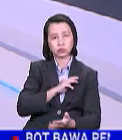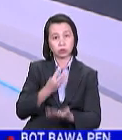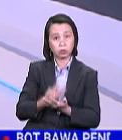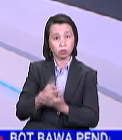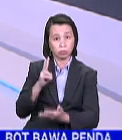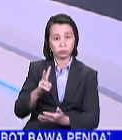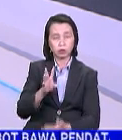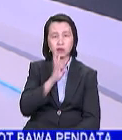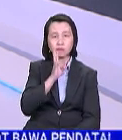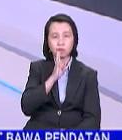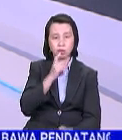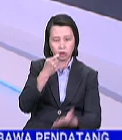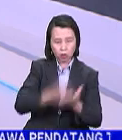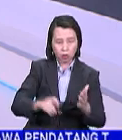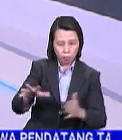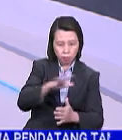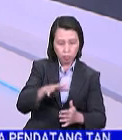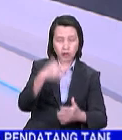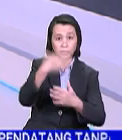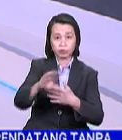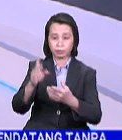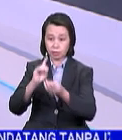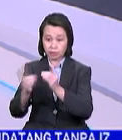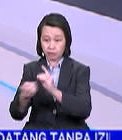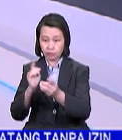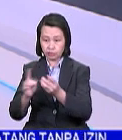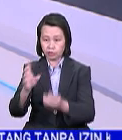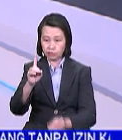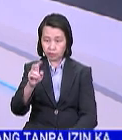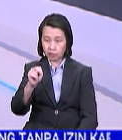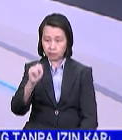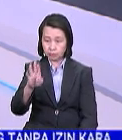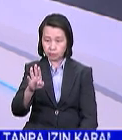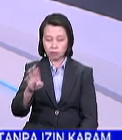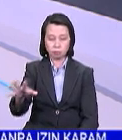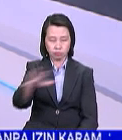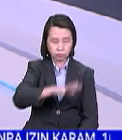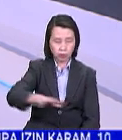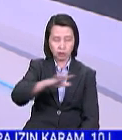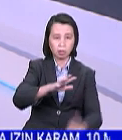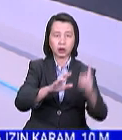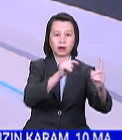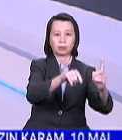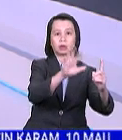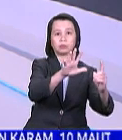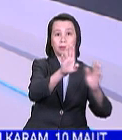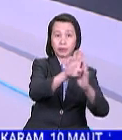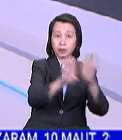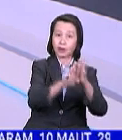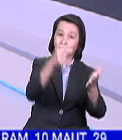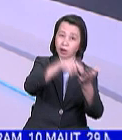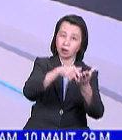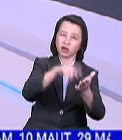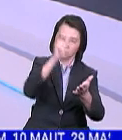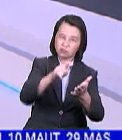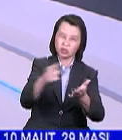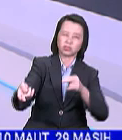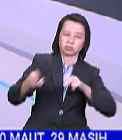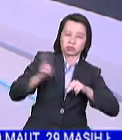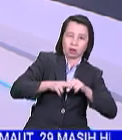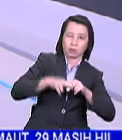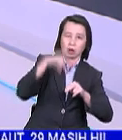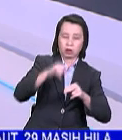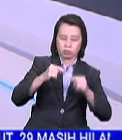itu dianggarkan selepas Digital Nasional Berhad DNB menjangkakan RM1.5 bilion lagi diperlukan